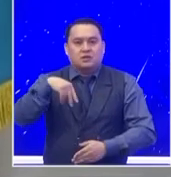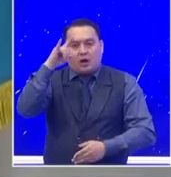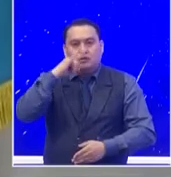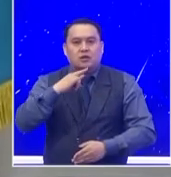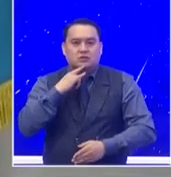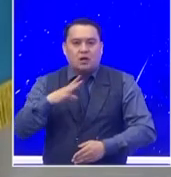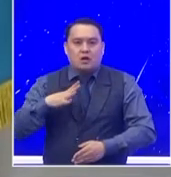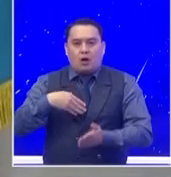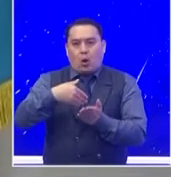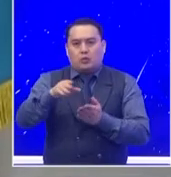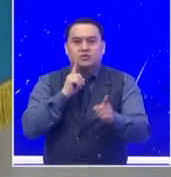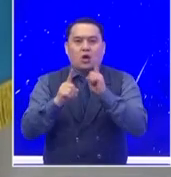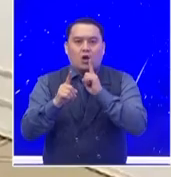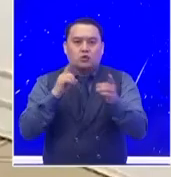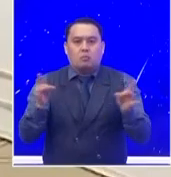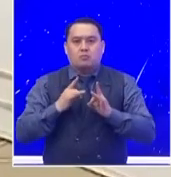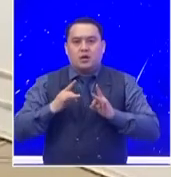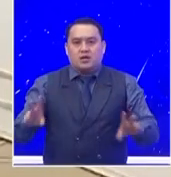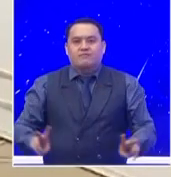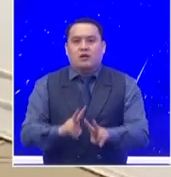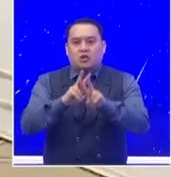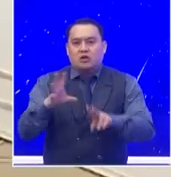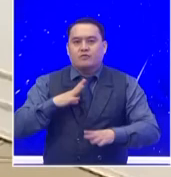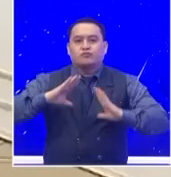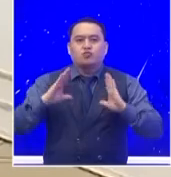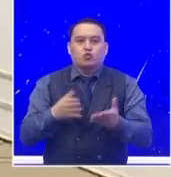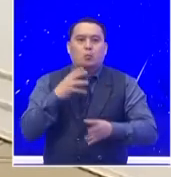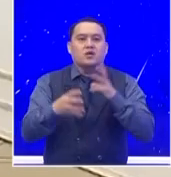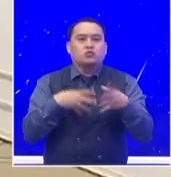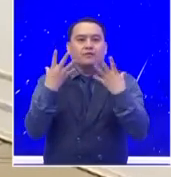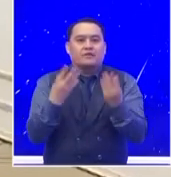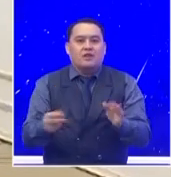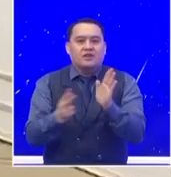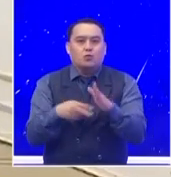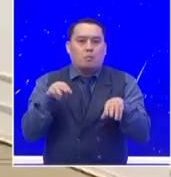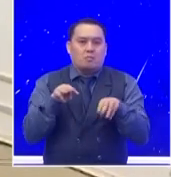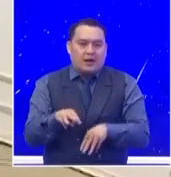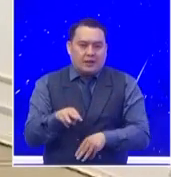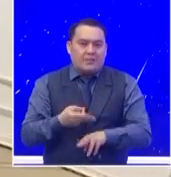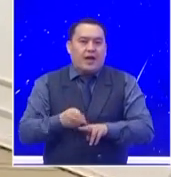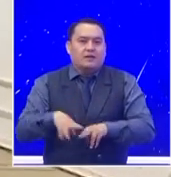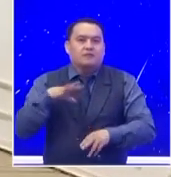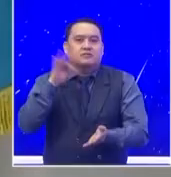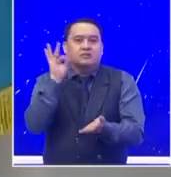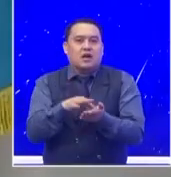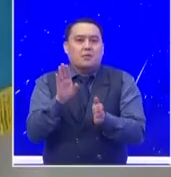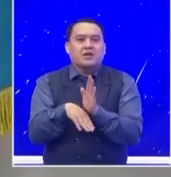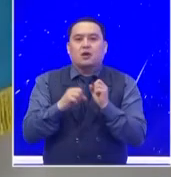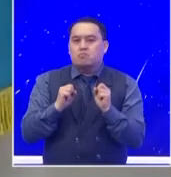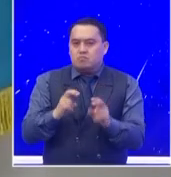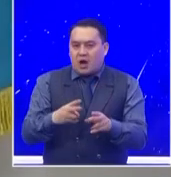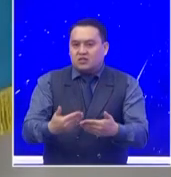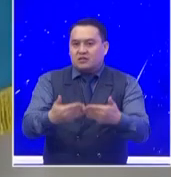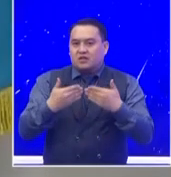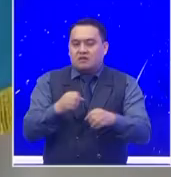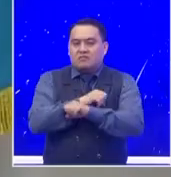Токаев отменил заседание и концерт в Нур-Султане по случаю Международного женского дня. Это сделано в целях безопасности в связи